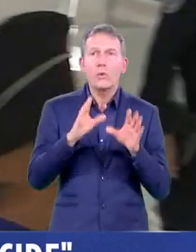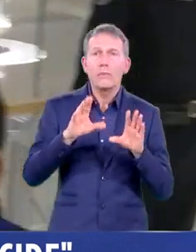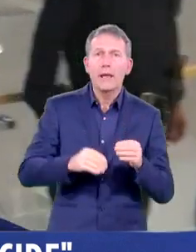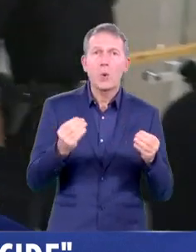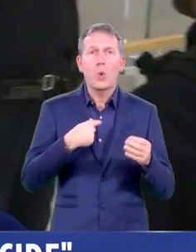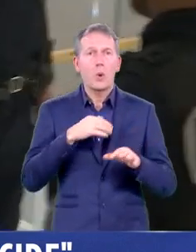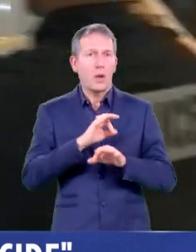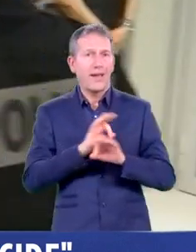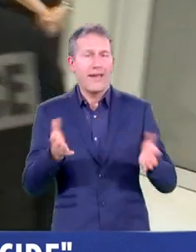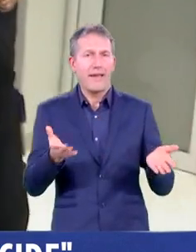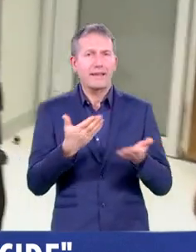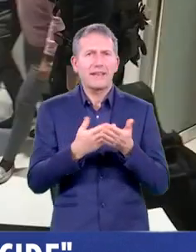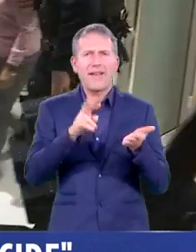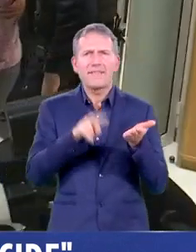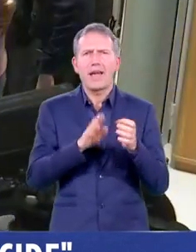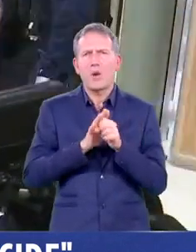Donc, c'est